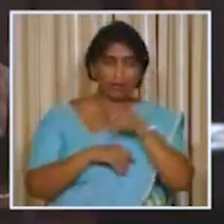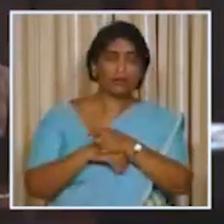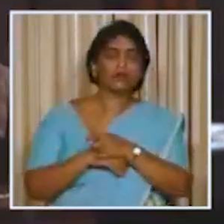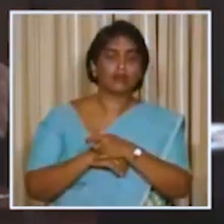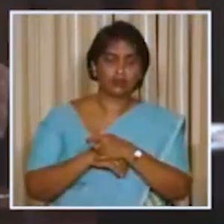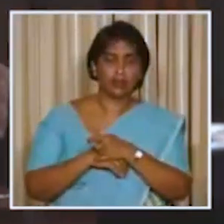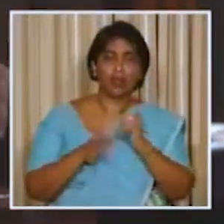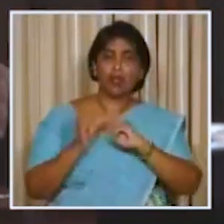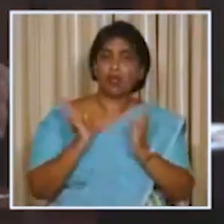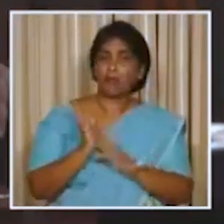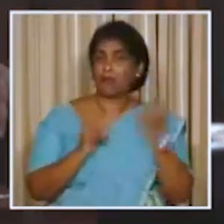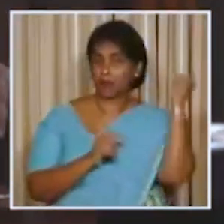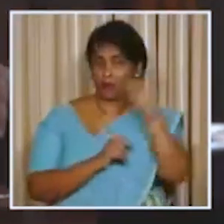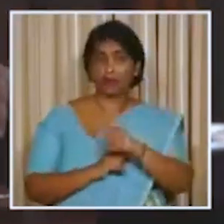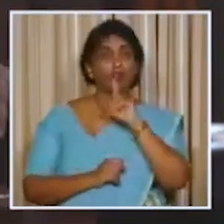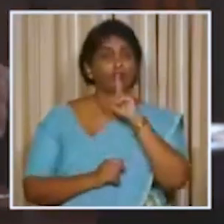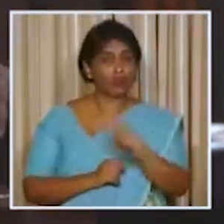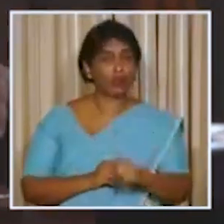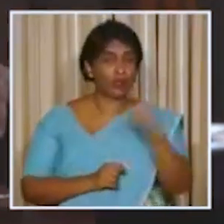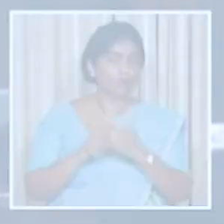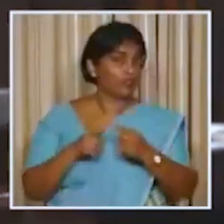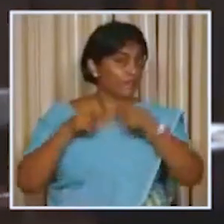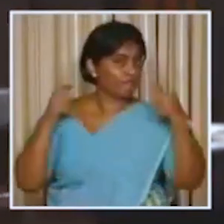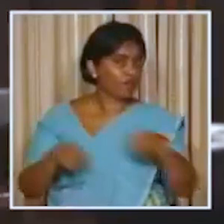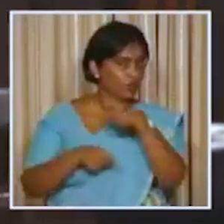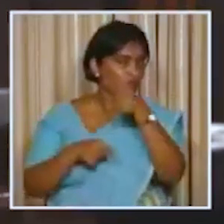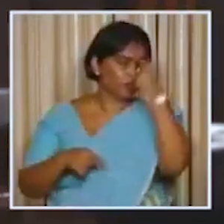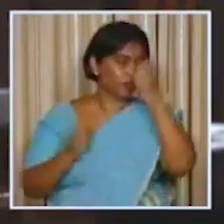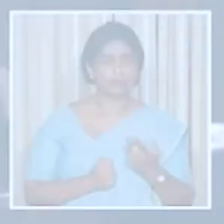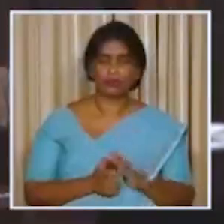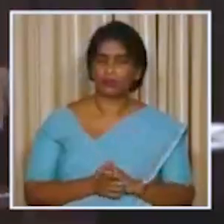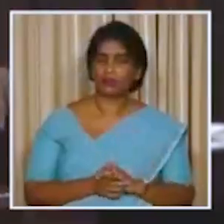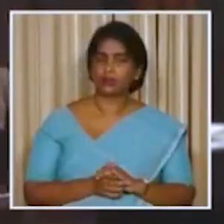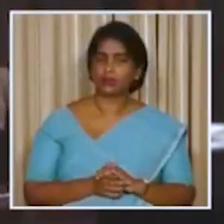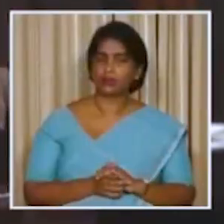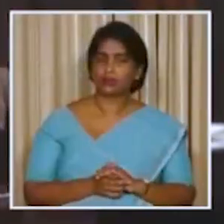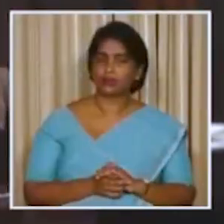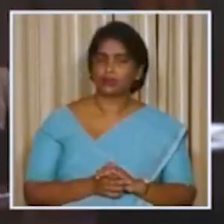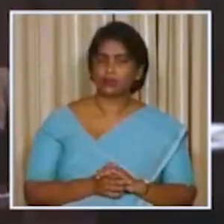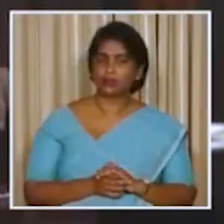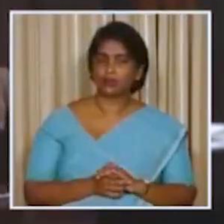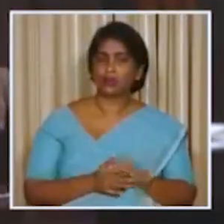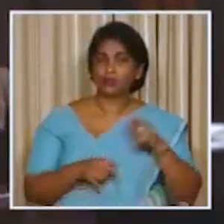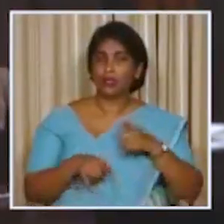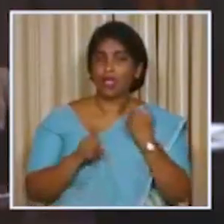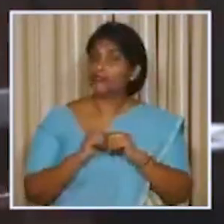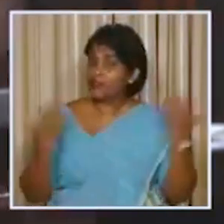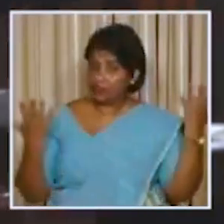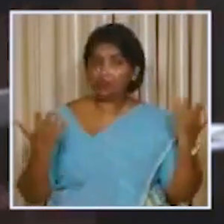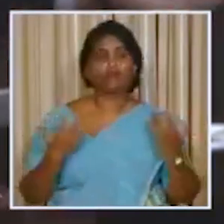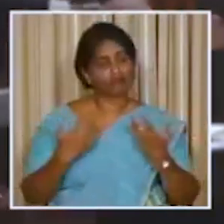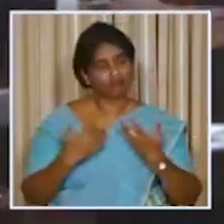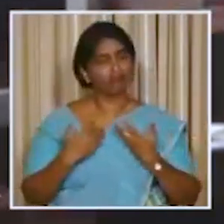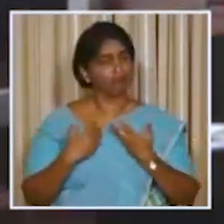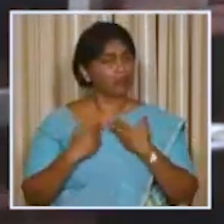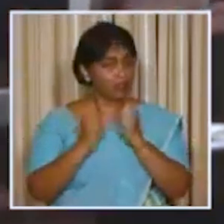ஒரு இரவுக்குள் நாங்கள் இதுக்கான வேலை திட்டத்தை செய்வோம் என்று சொல்லுவோம். இந்த கல்முனை வடக்கு பிரதேச செயலர்